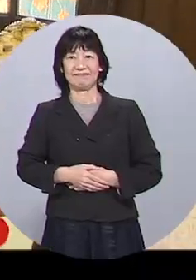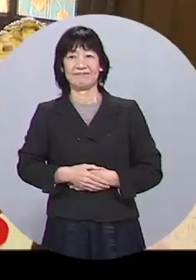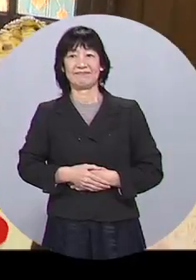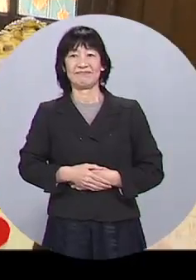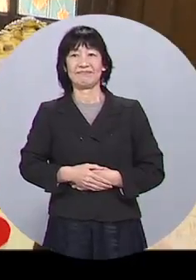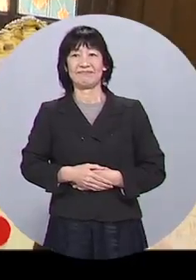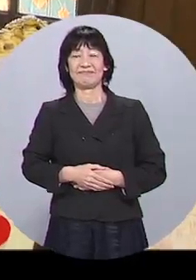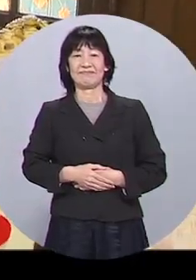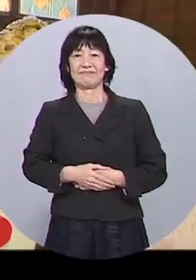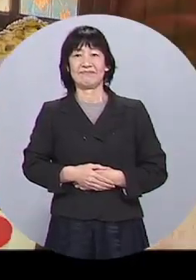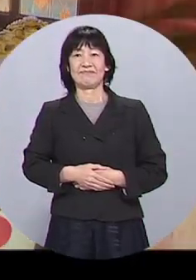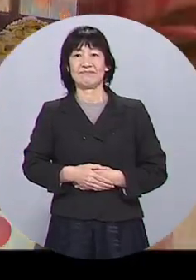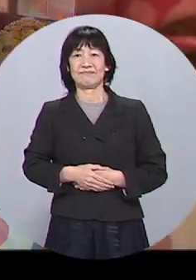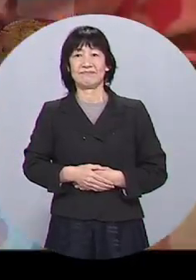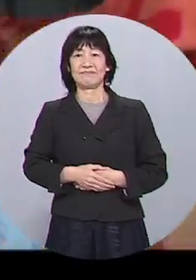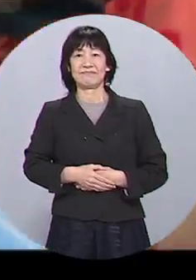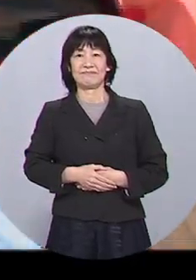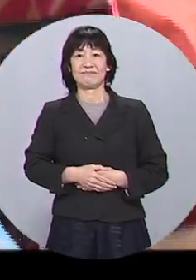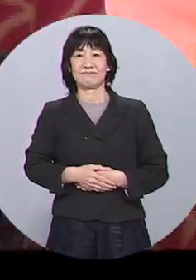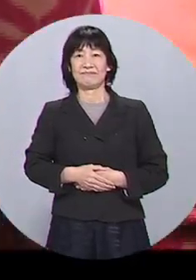あら、 あら素敵。